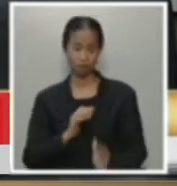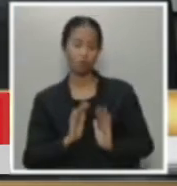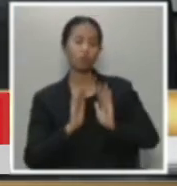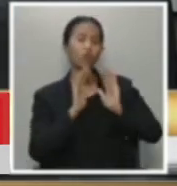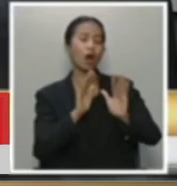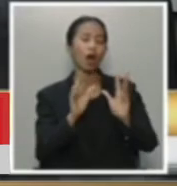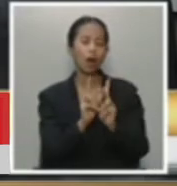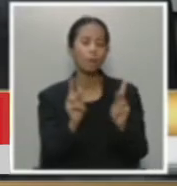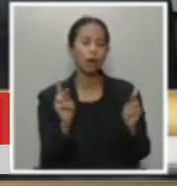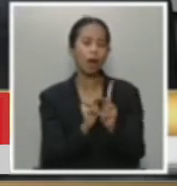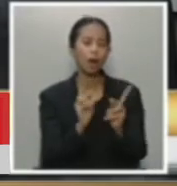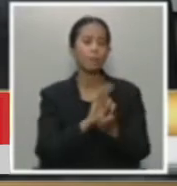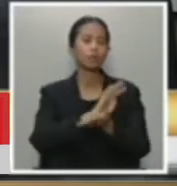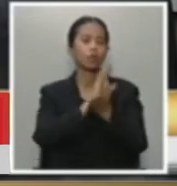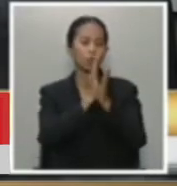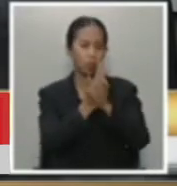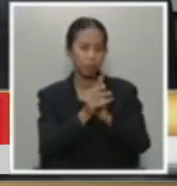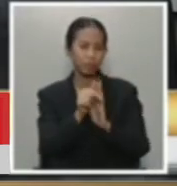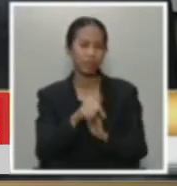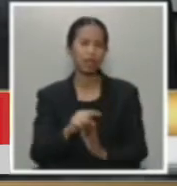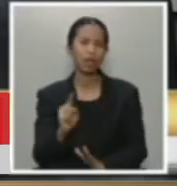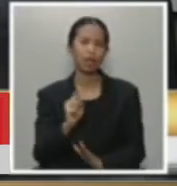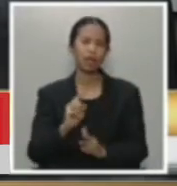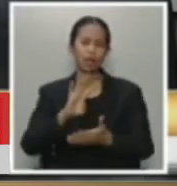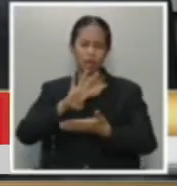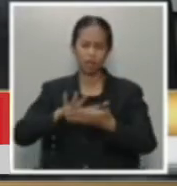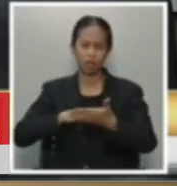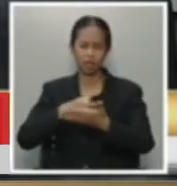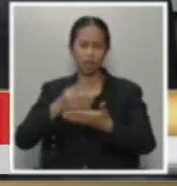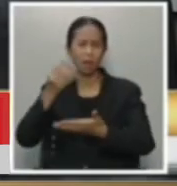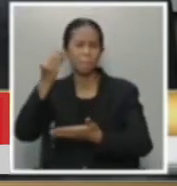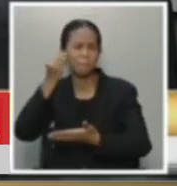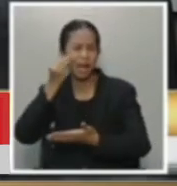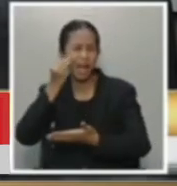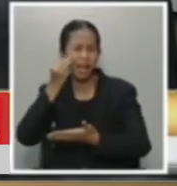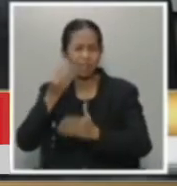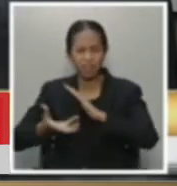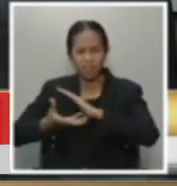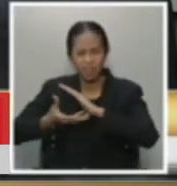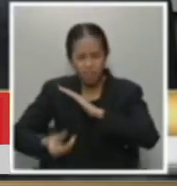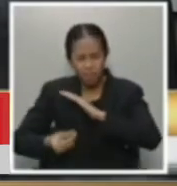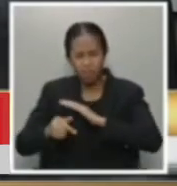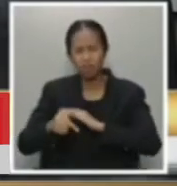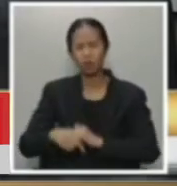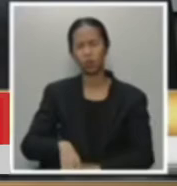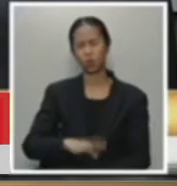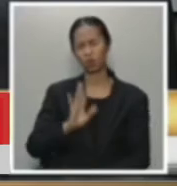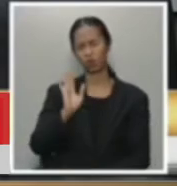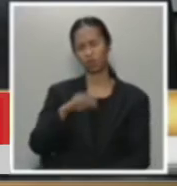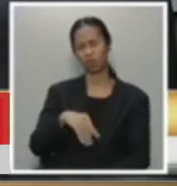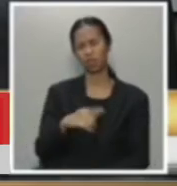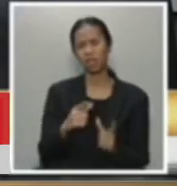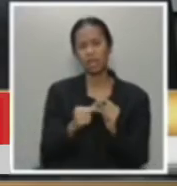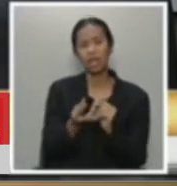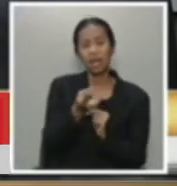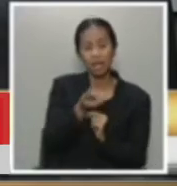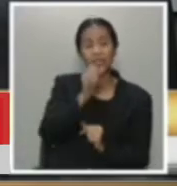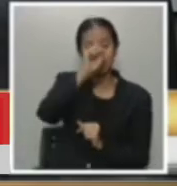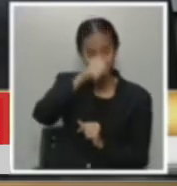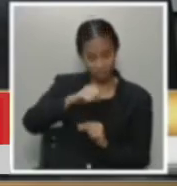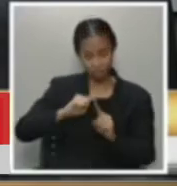ปว่าแม่ไอ้เรื่องบัตรสำเนาทะเบียนบ้านนี่จริงๆสำหรับพวกท่านมันเรื่องเล็กอะแต่สำหรับชาวบ้านมันเรื่อง